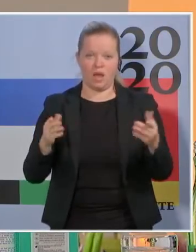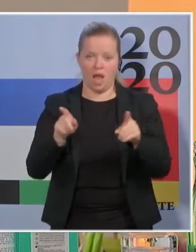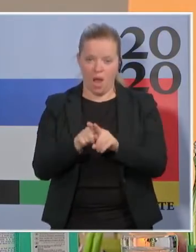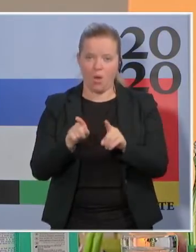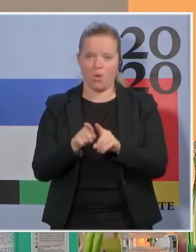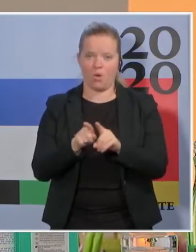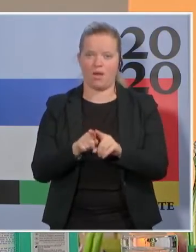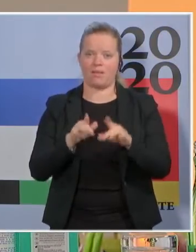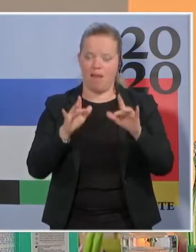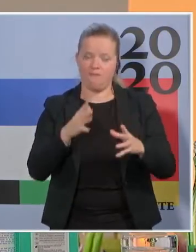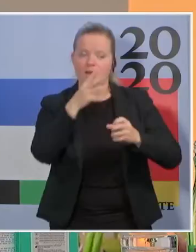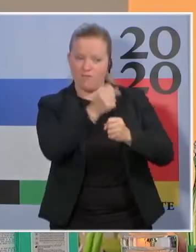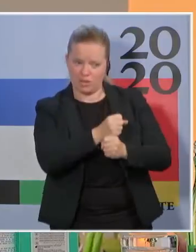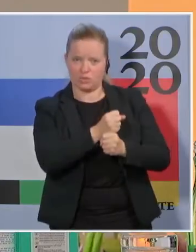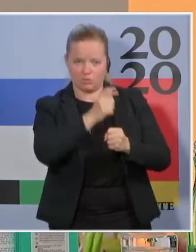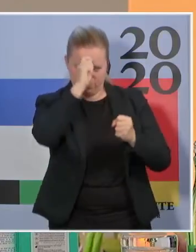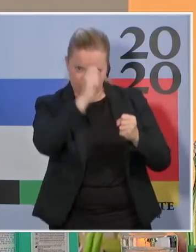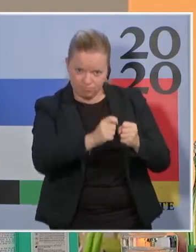unserer bewährten Verfassung.